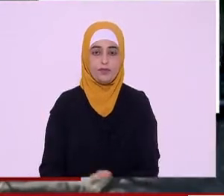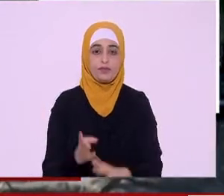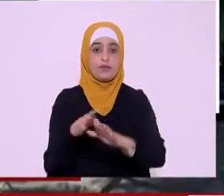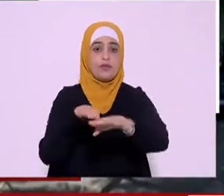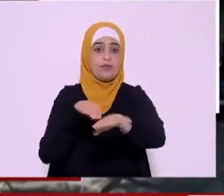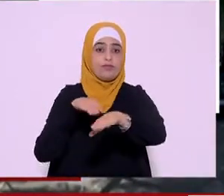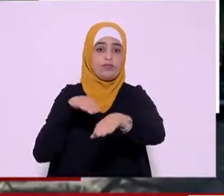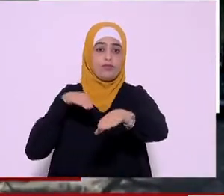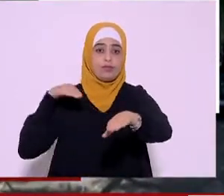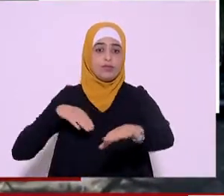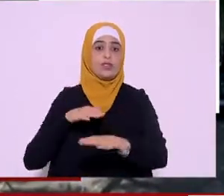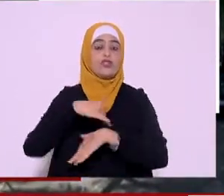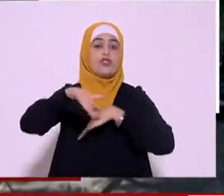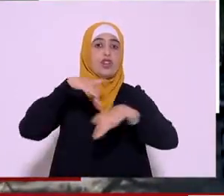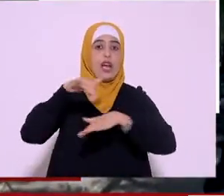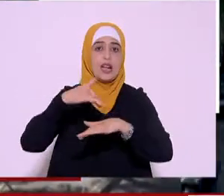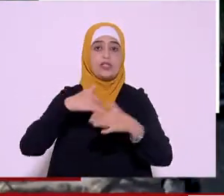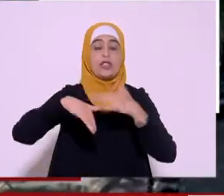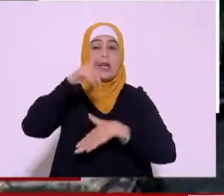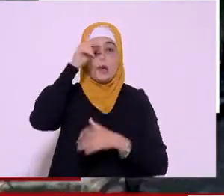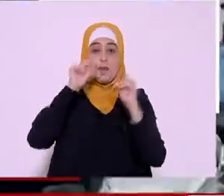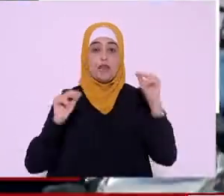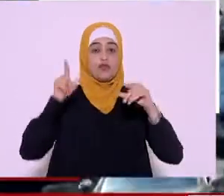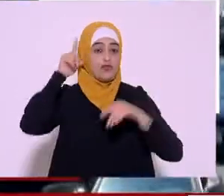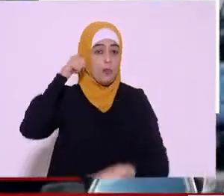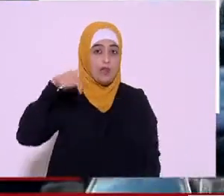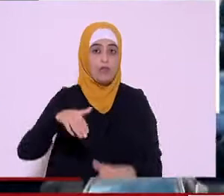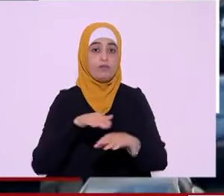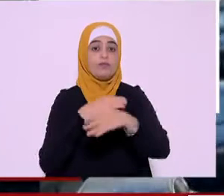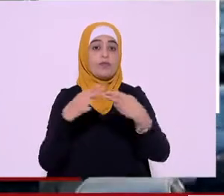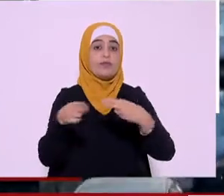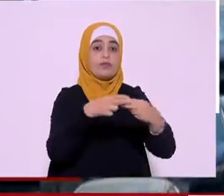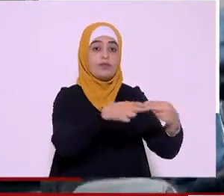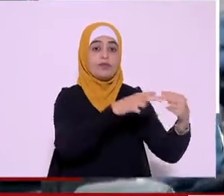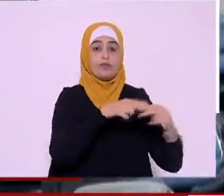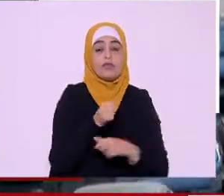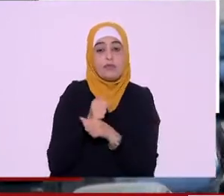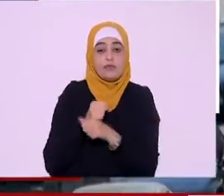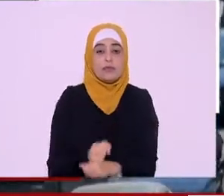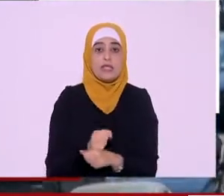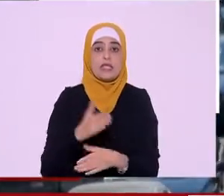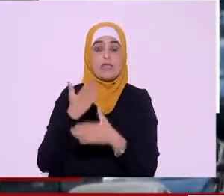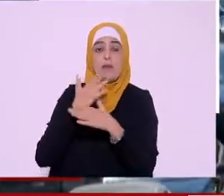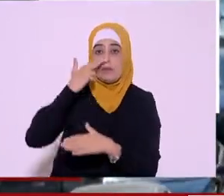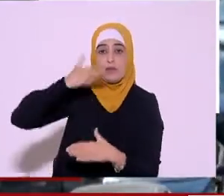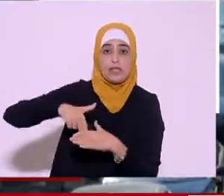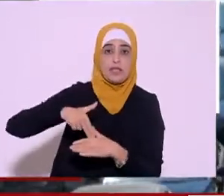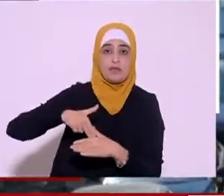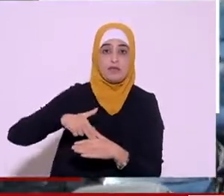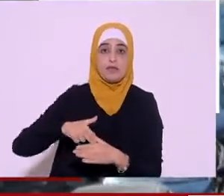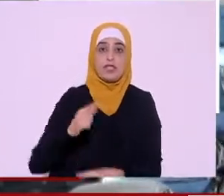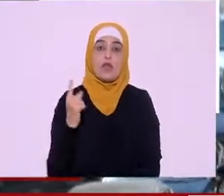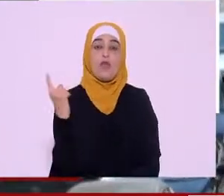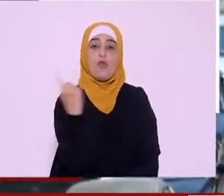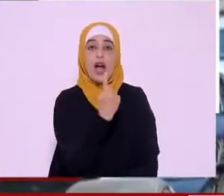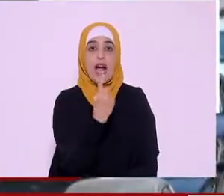وأغلقت طوابير طويلة من المركبات شوارع لبنان اليوم الجمعة حيث انتظر سائقون لملء سياراتهم. أيضا